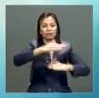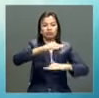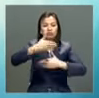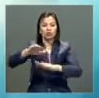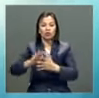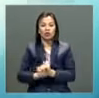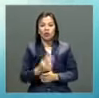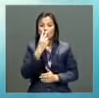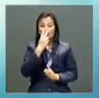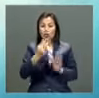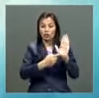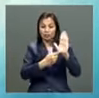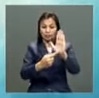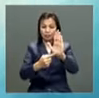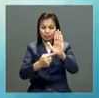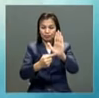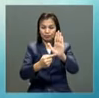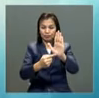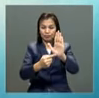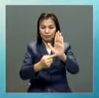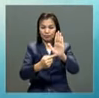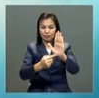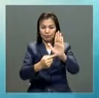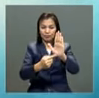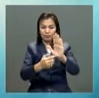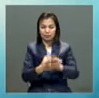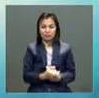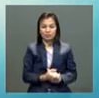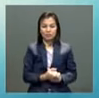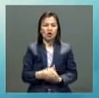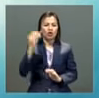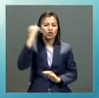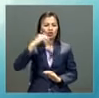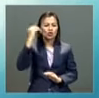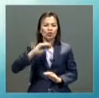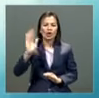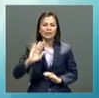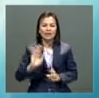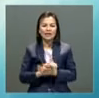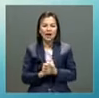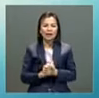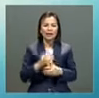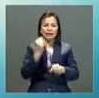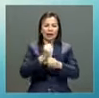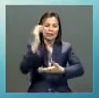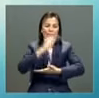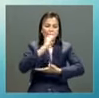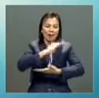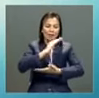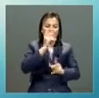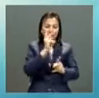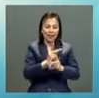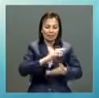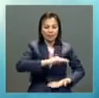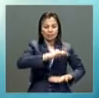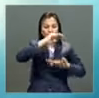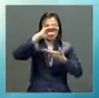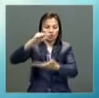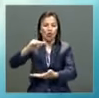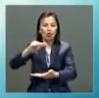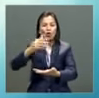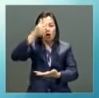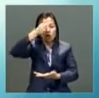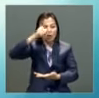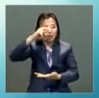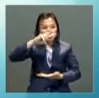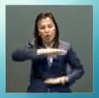ประชาชนว่ามีทุกอาจจะไม่เรียกว่ามีทุกวันนะครับบางวันเขาก็ผลิตแล้วสะสม2วันก็ส่งทีหนึ่งก็มีนะครับจะ